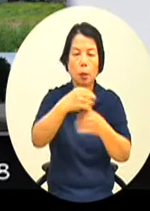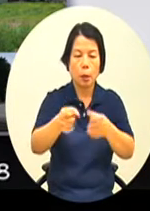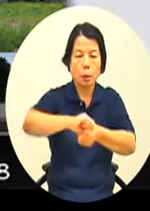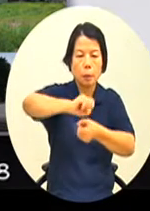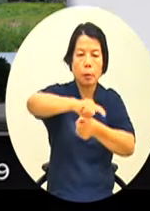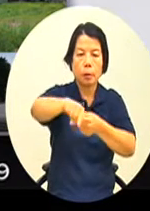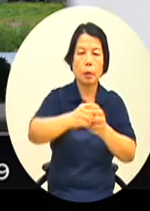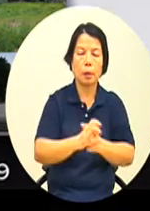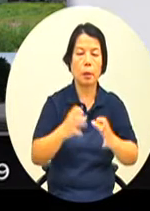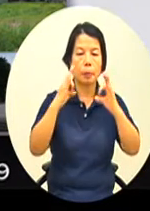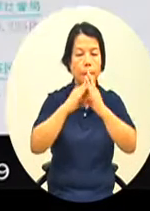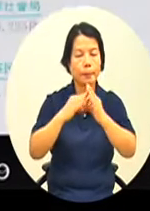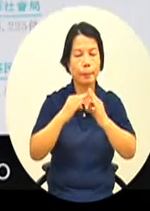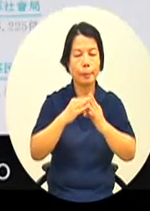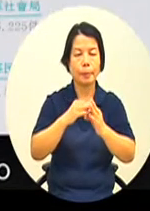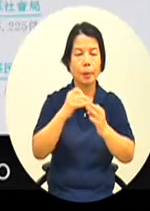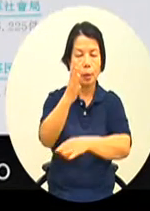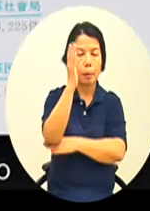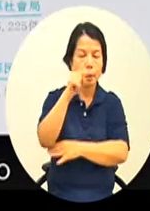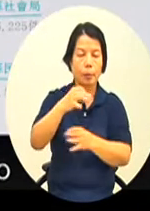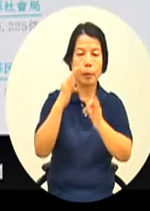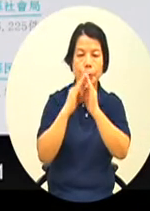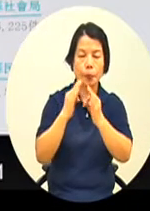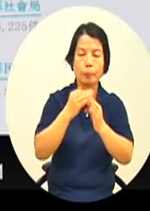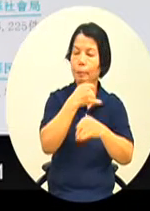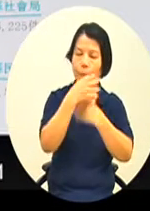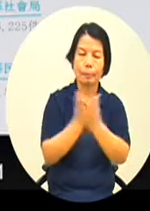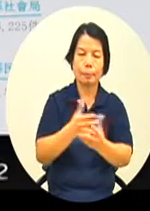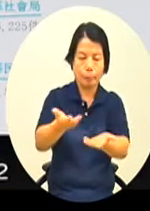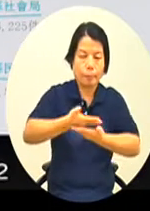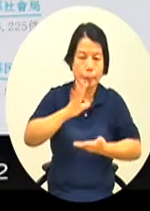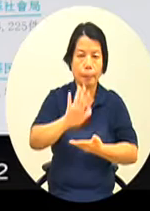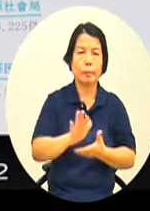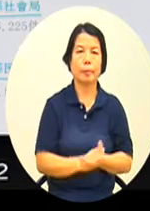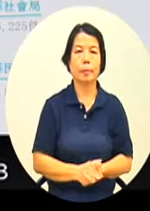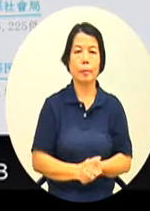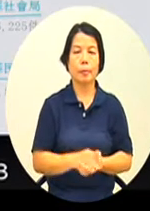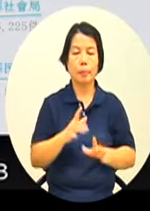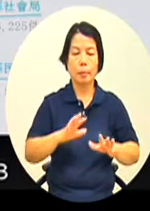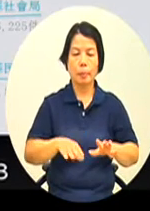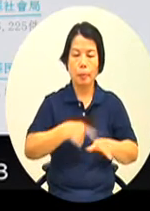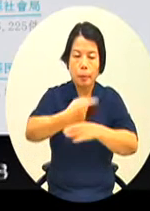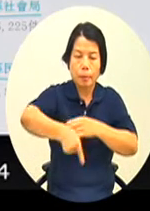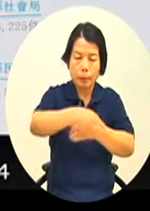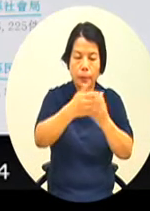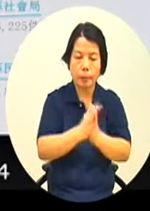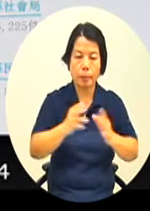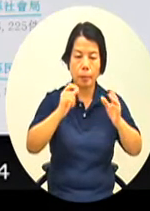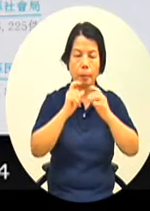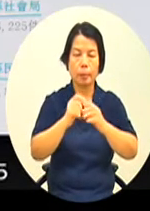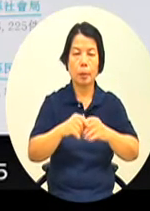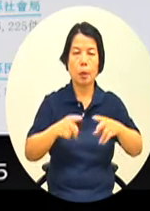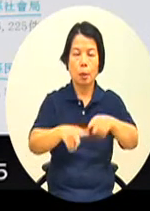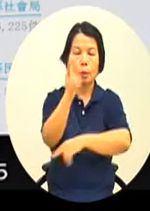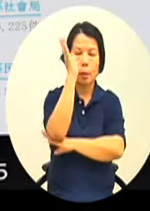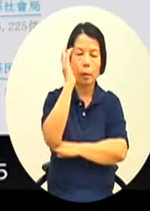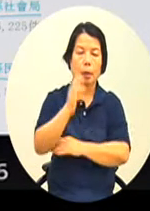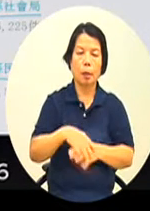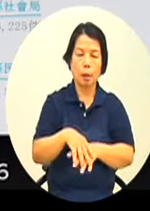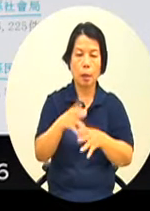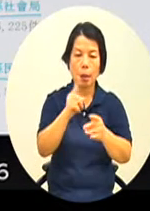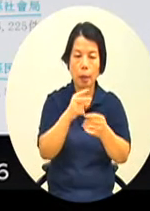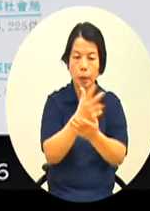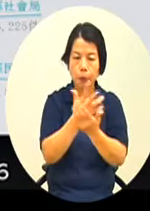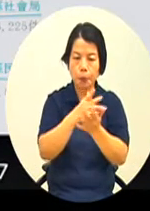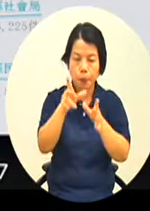市库的一个收益哦。那在智慧管理文书档案的部分哦，我们持续逐步的进行这个市府辅管档案的一个交还局